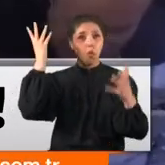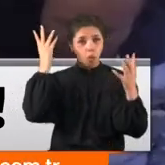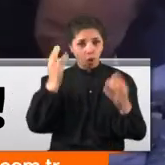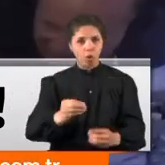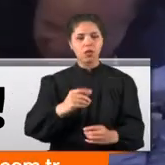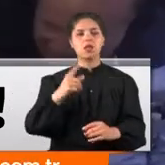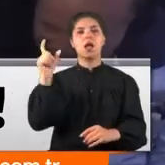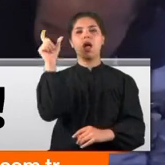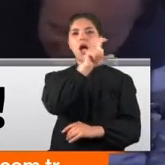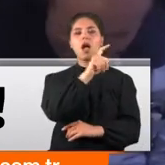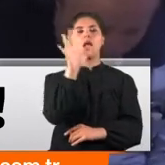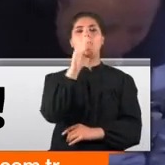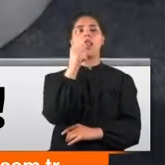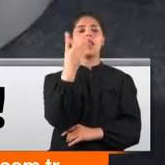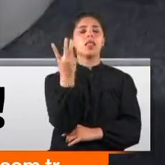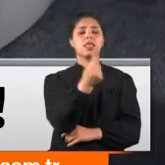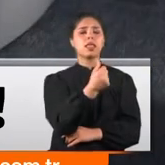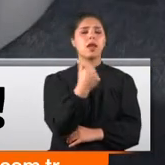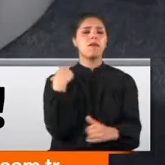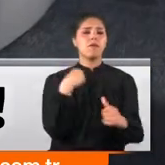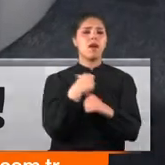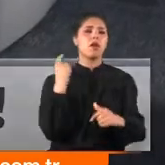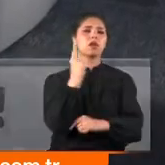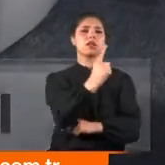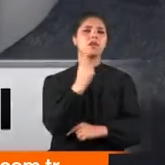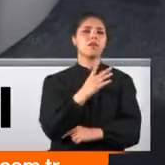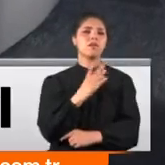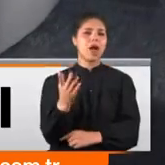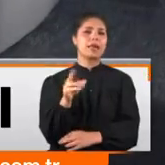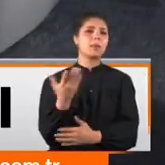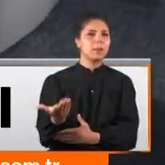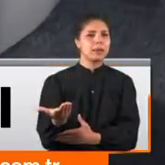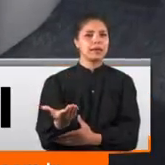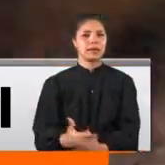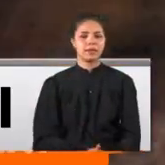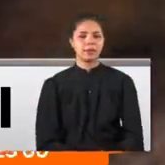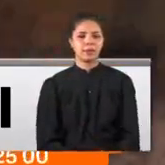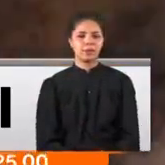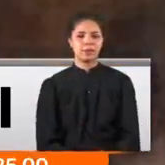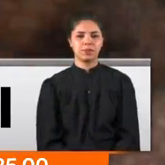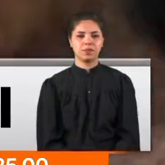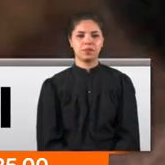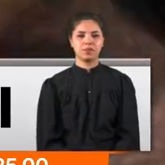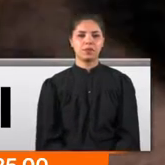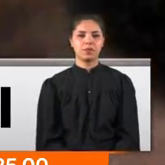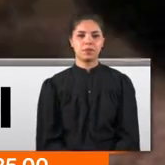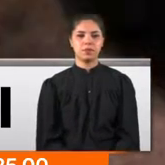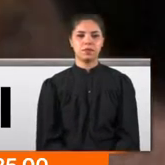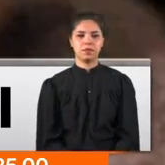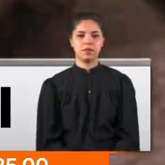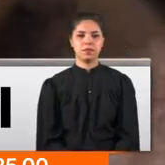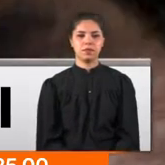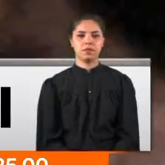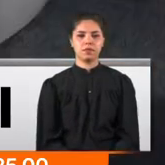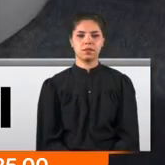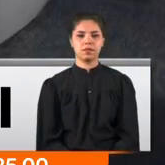aya 50 kez gidip gelebilirdi. Request a mattress pad, you might have to request the pajamas. When you're on a 14-hour flight, it's better to